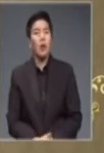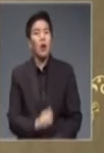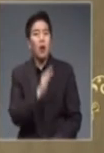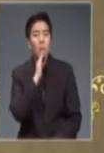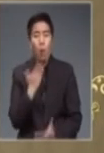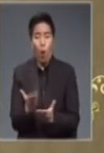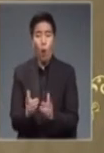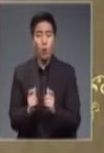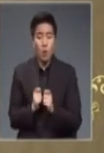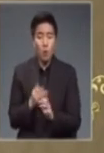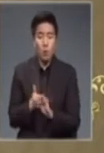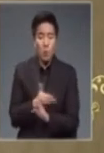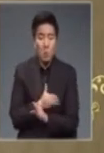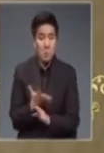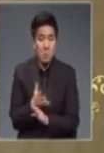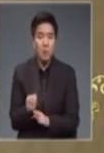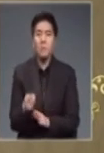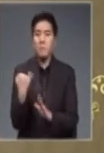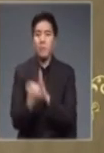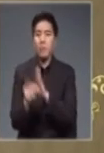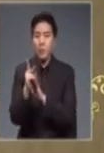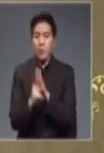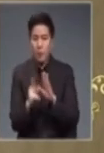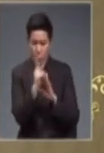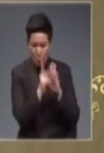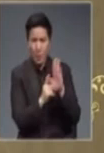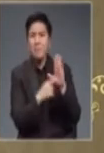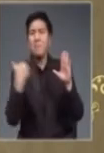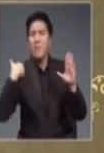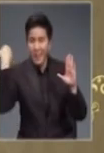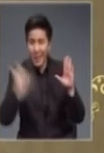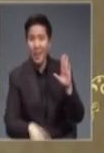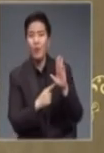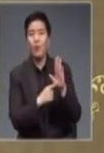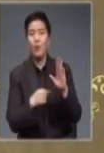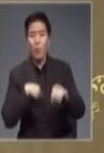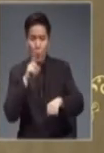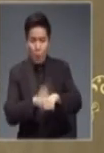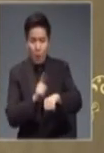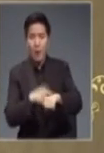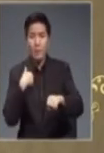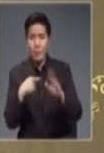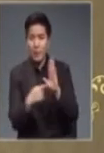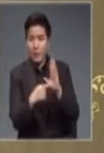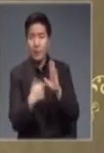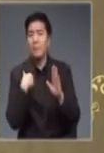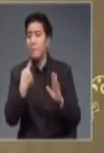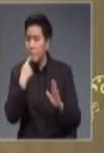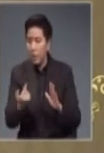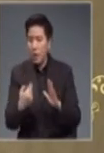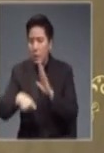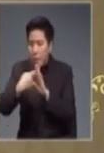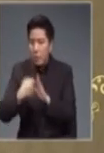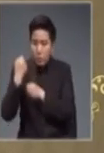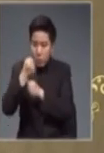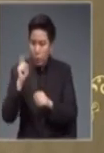างเดียวมันไม่ไหวนะครับเพราะว่าเราต้องใช้งบประมาณจำนวนมากนะครับต้องช่วยกันแก้ปัญหาในเรื่องเหล่านี้ด้วยในเรื่องของการลงทุนขนาดใหญ่รถไ